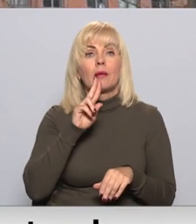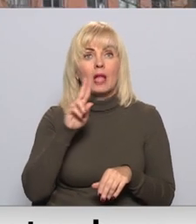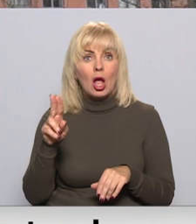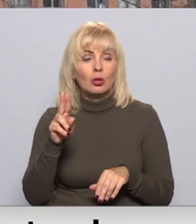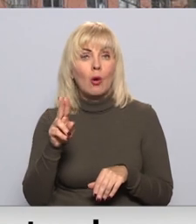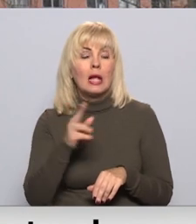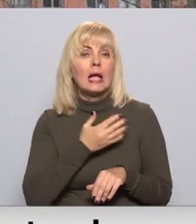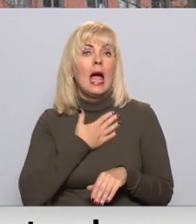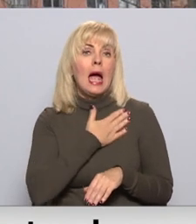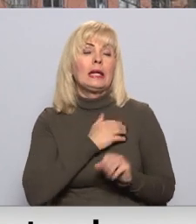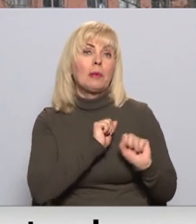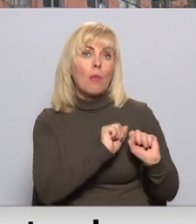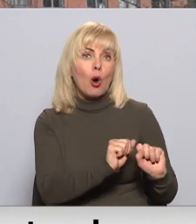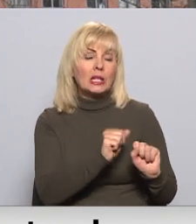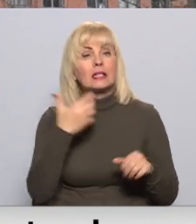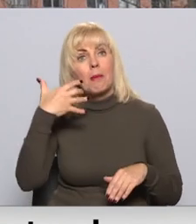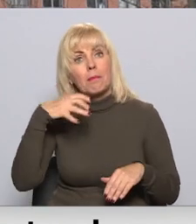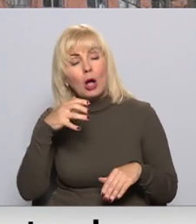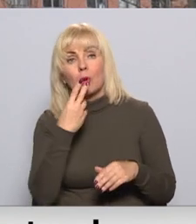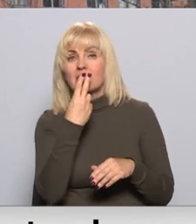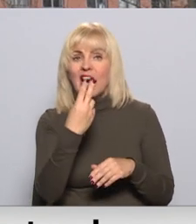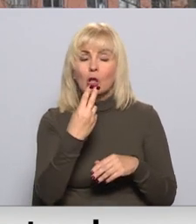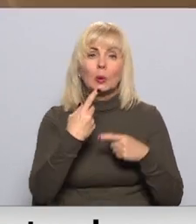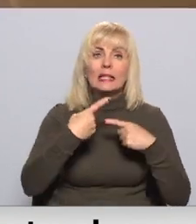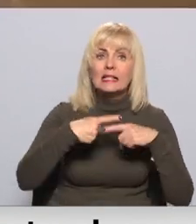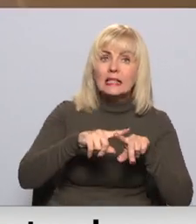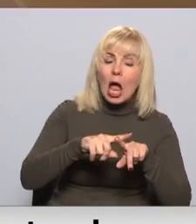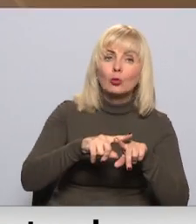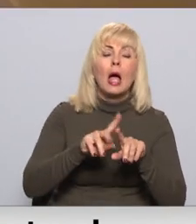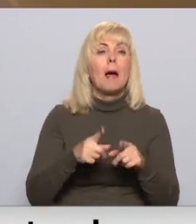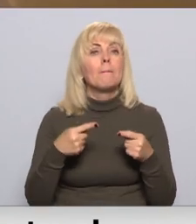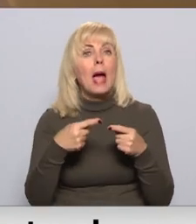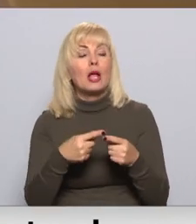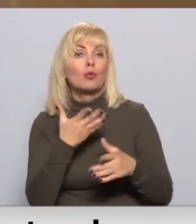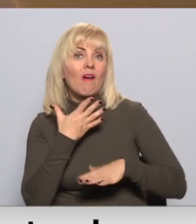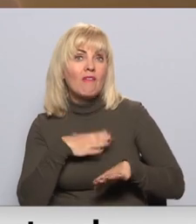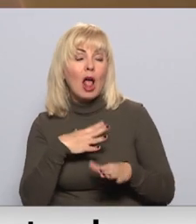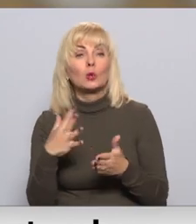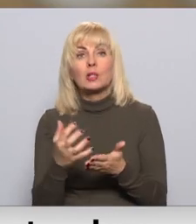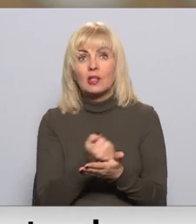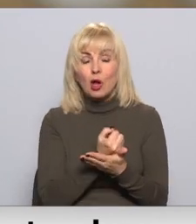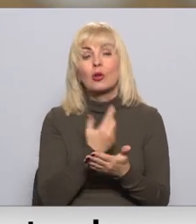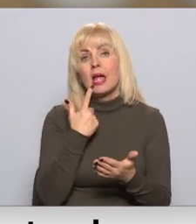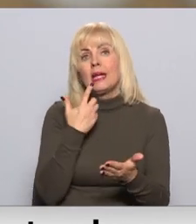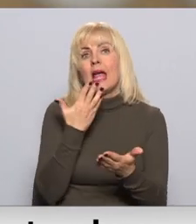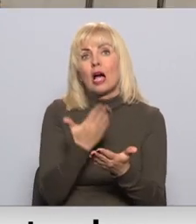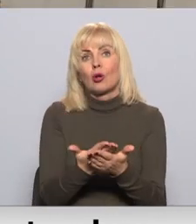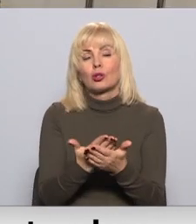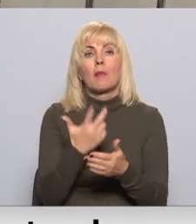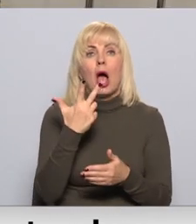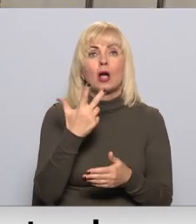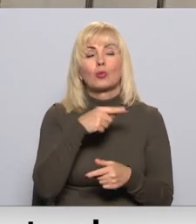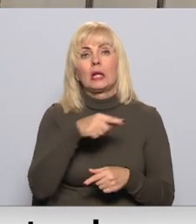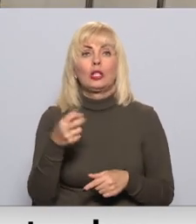imunizācijas padomu gan vadoties pēc tehnoloģijas, gan arī pēc mērķa, ko mēs vēlamies sasniegt, mēs esam rekomendējuši 8 līdz